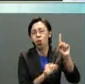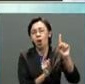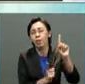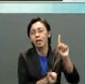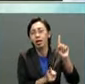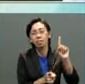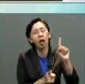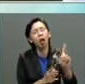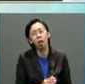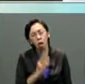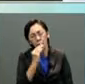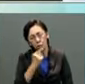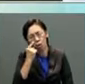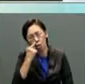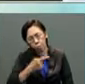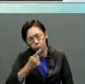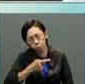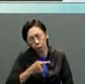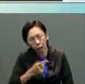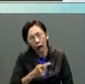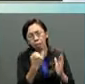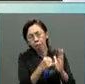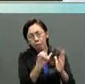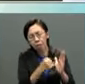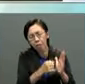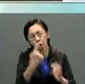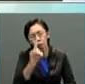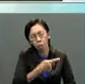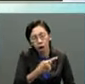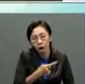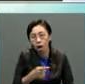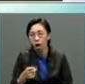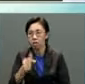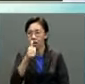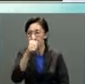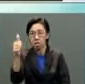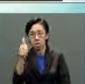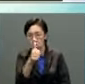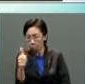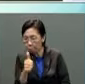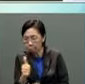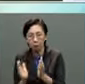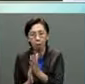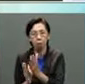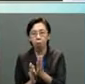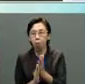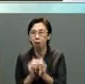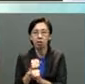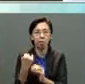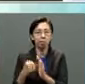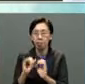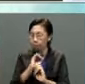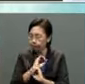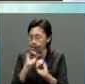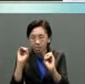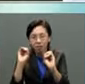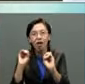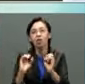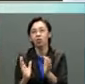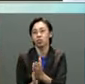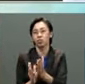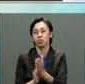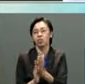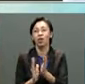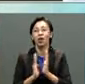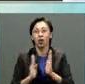พูดไปแล้วพูดไปอีกตอนนี้ต้องชมจังหวัดที่ทำดีๆนะครับแล้วก็ไม่มีการรายงานผู้กระทำผิดด้วยนะครับต้องขอบ